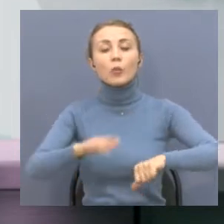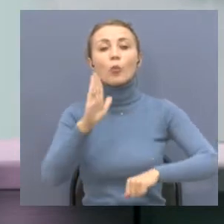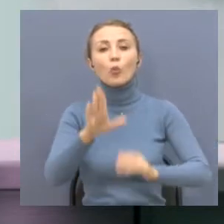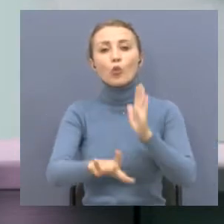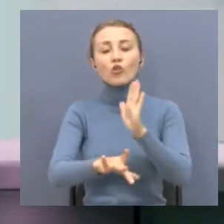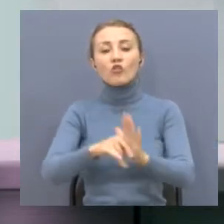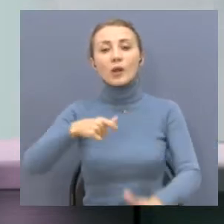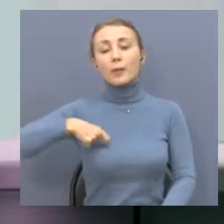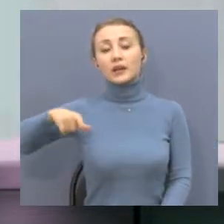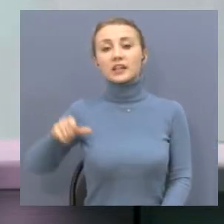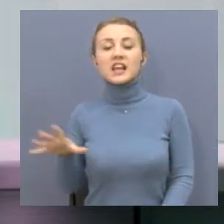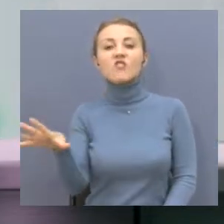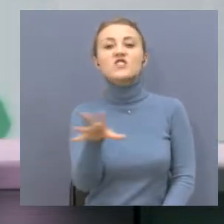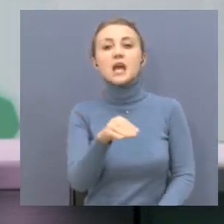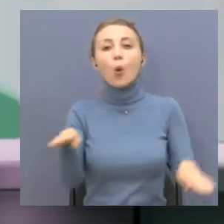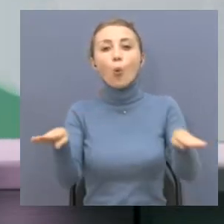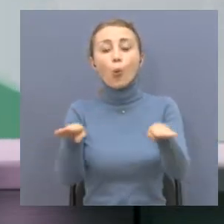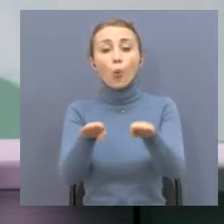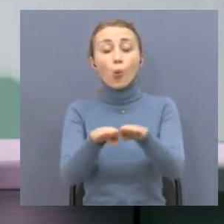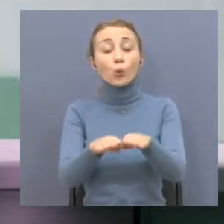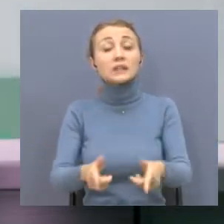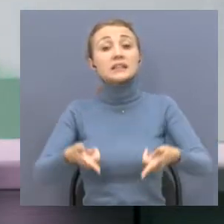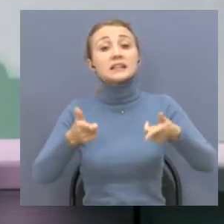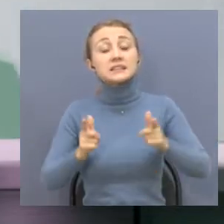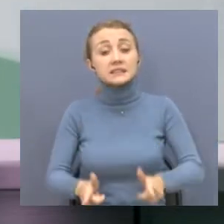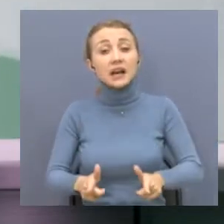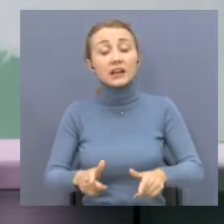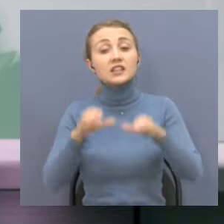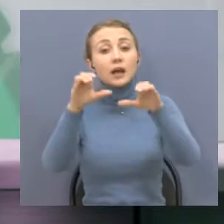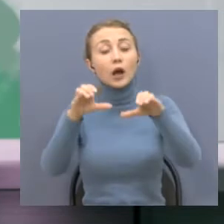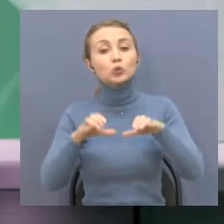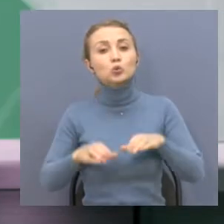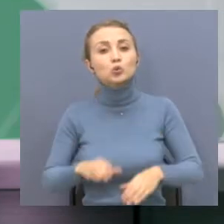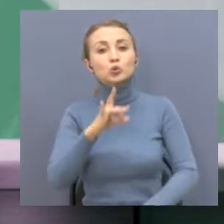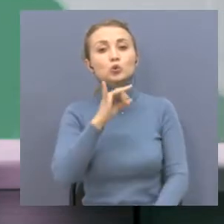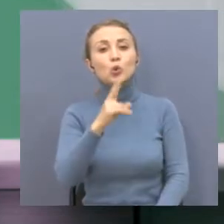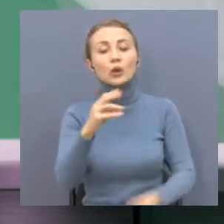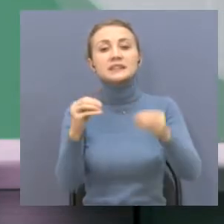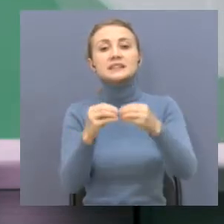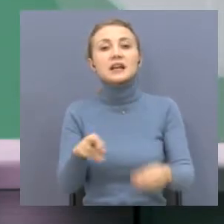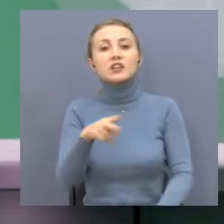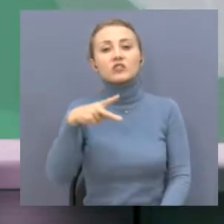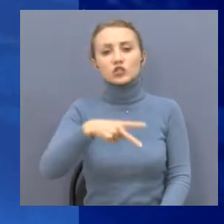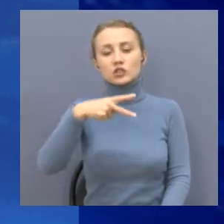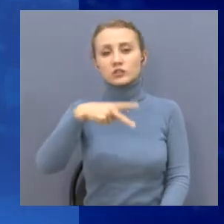депутаттарының сайлауы тағайындалады. Конституциялық мерзімге сәйкес сайлау 2021 жылдың 10 қаңтарына белгіленді.